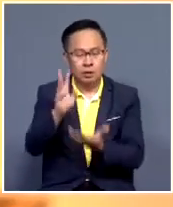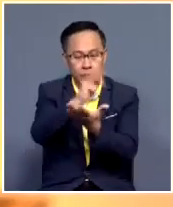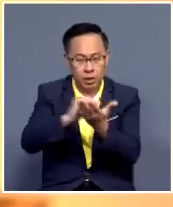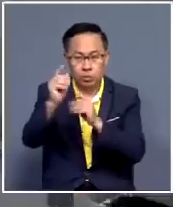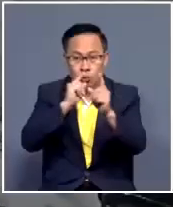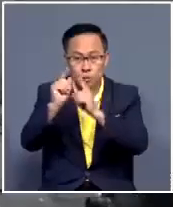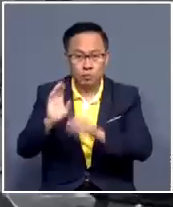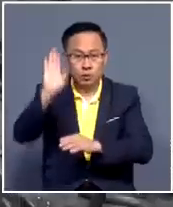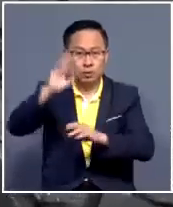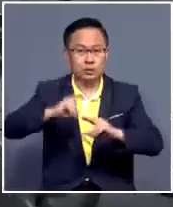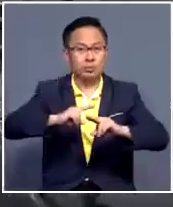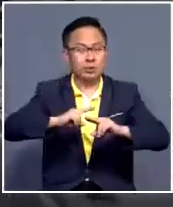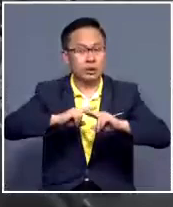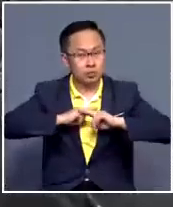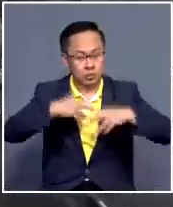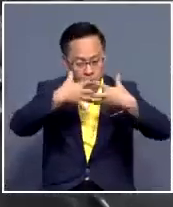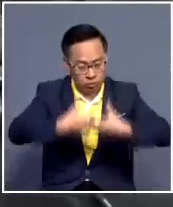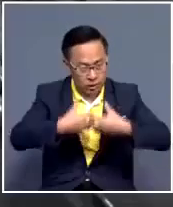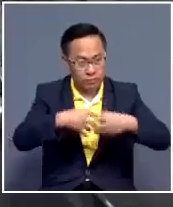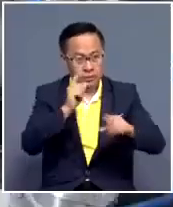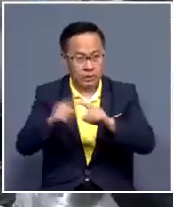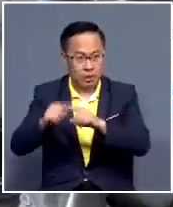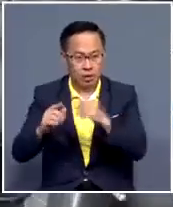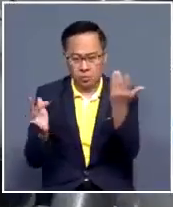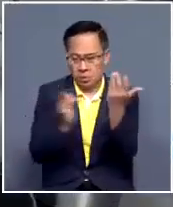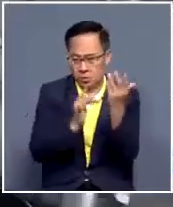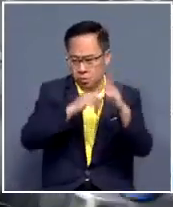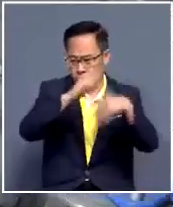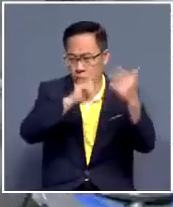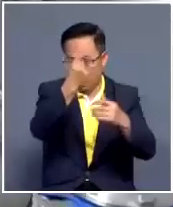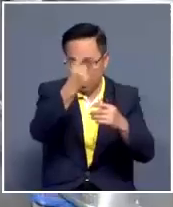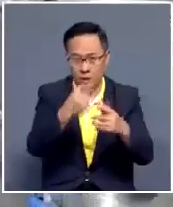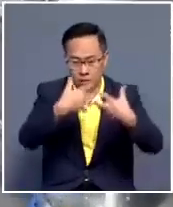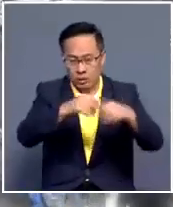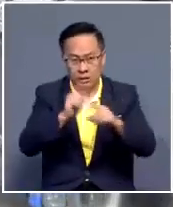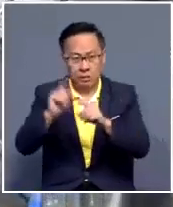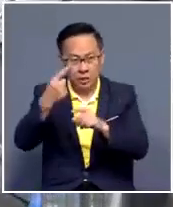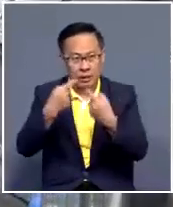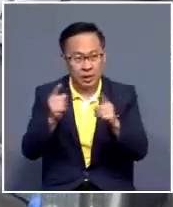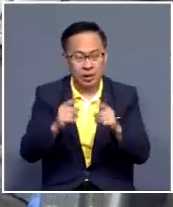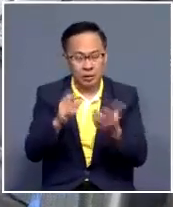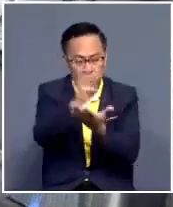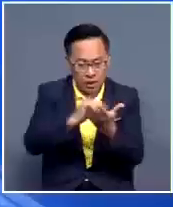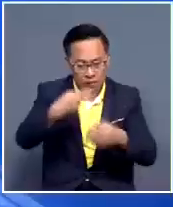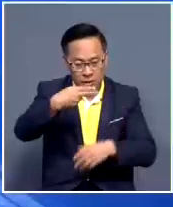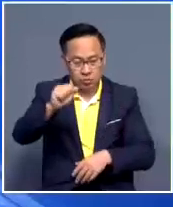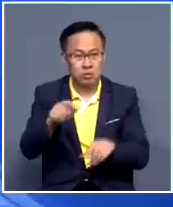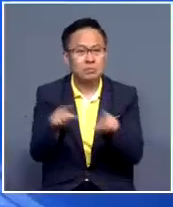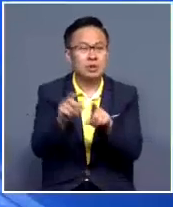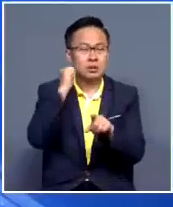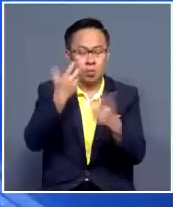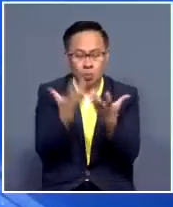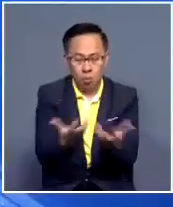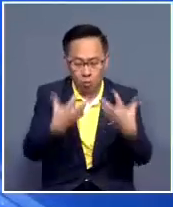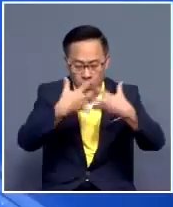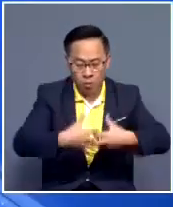าคอุตสาหกรรมภาคอุตสาหกรรมเนี่ยเขาปรับไปเร็วมากเขาใช้เครื่องมือสมัยใหม่แต่เรายังสอนด้วยหลักสูตรแบบเดิมใช่ปะวันนั้นบัณฑิตล